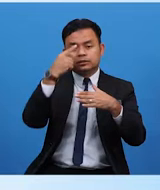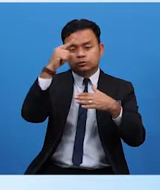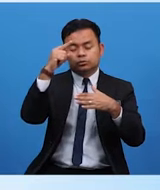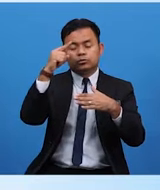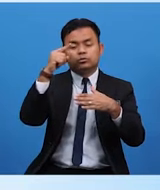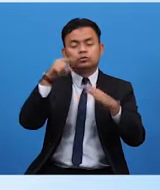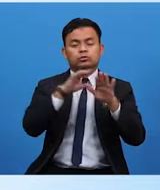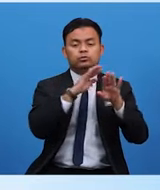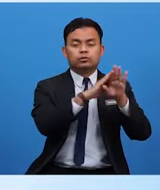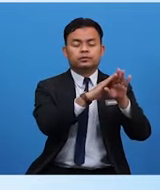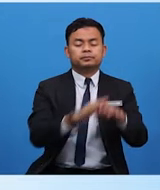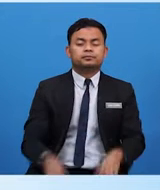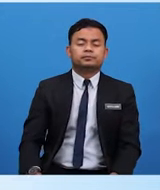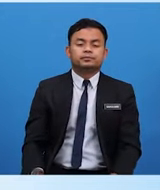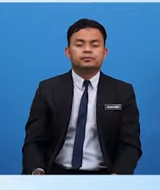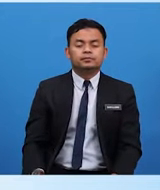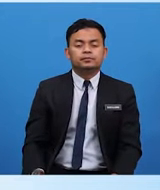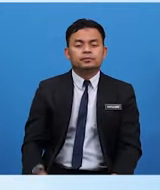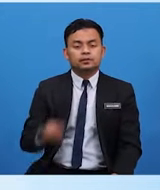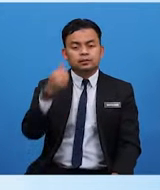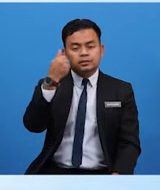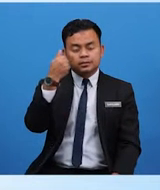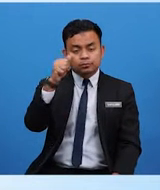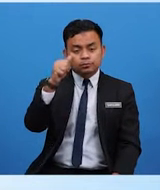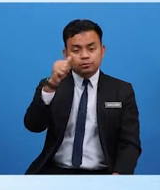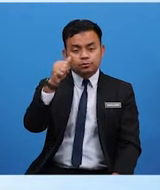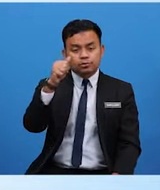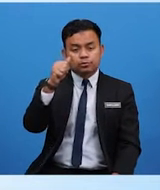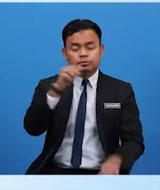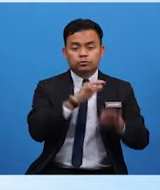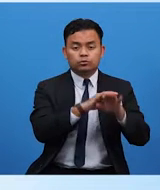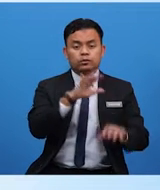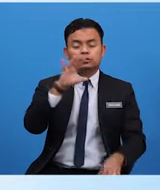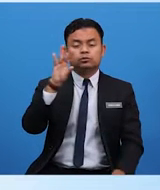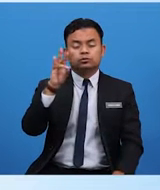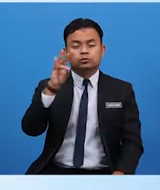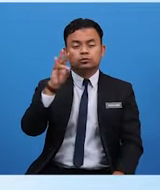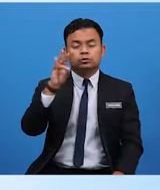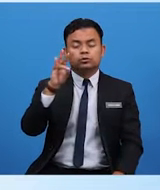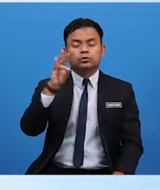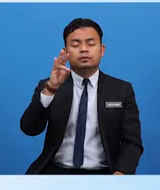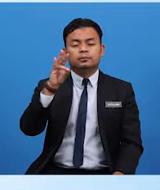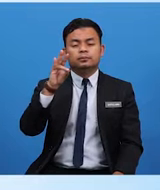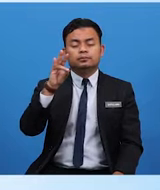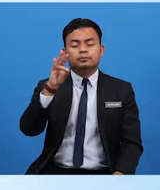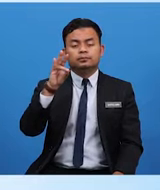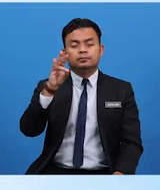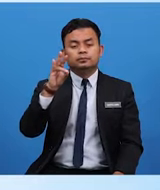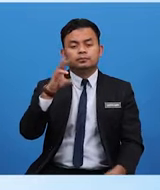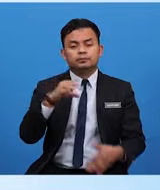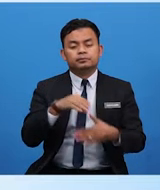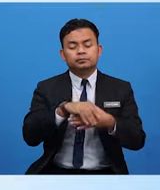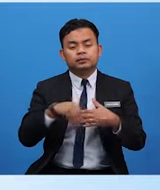10 tolak 7 dan baginya adalah tiga cuma mode melihat